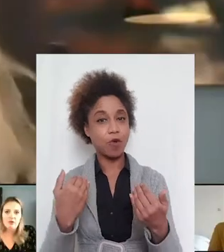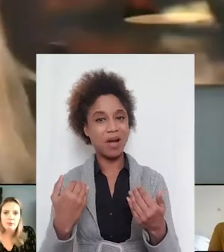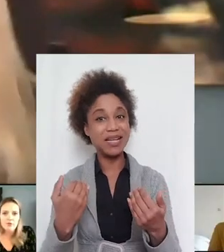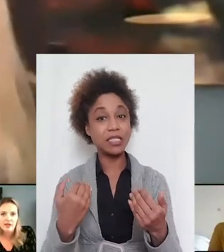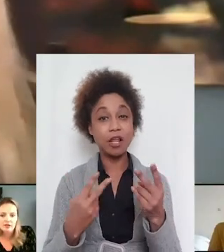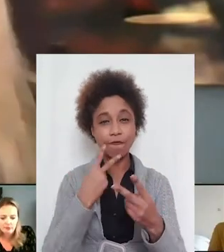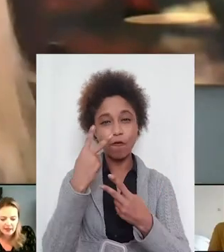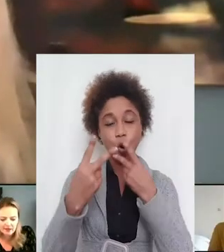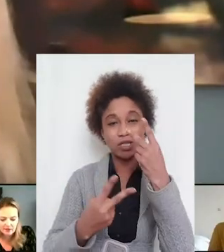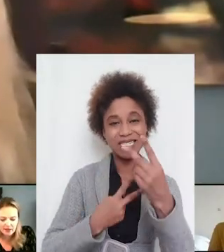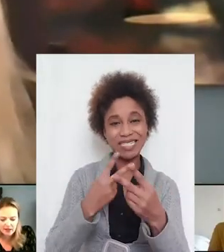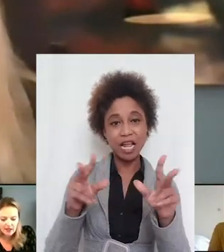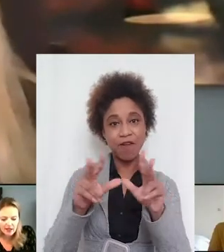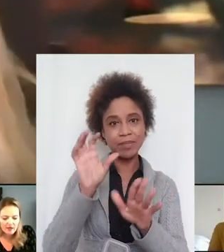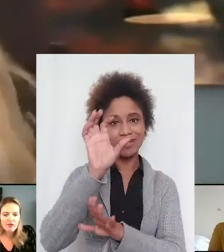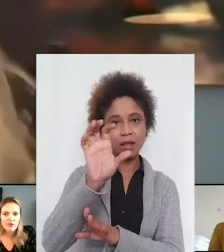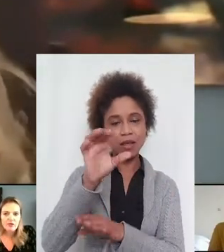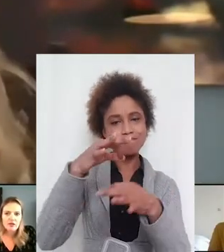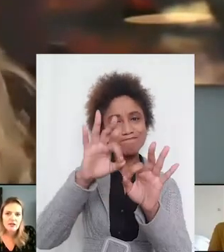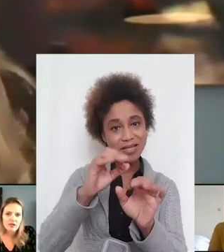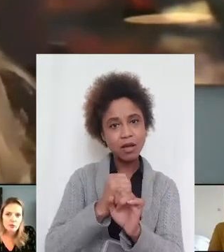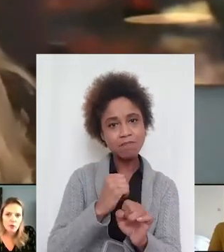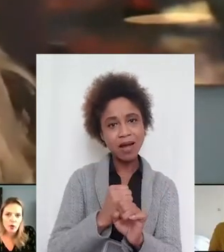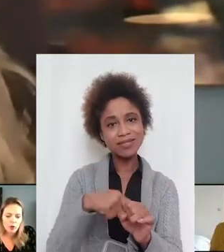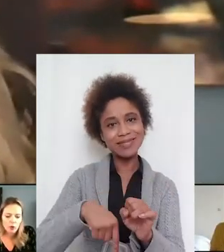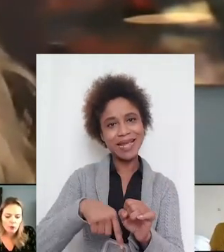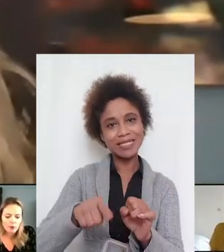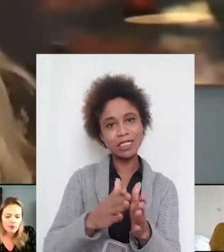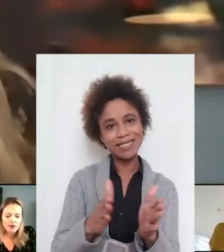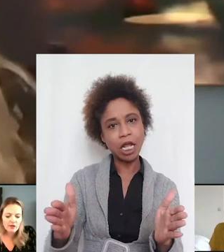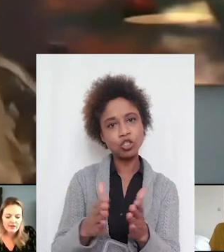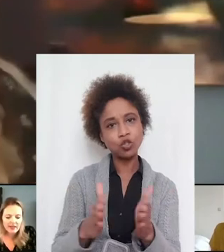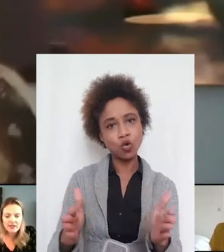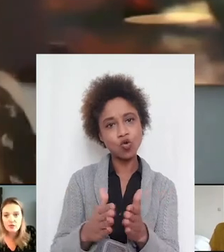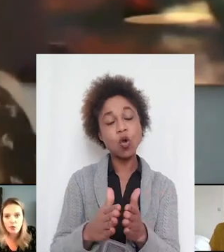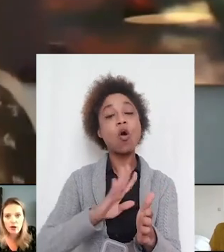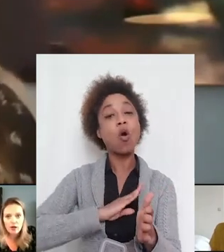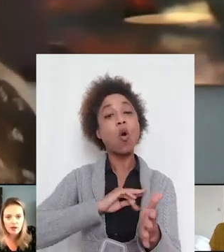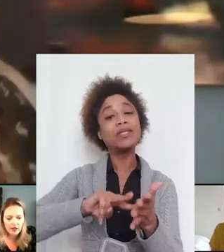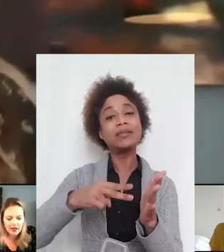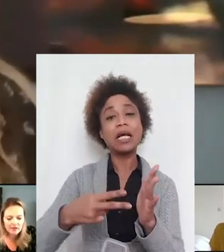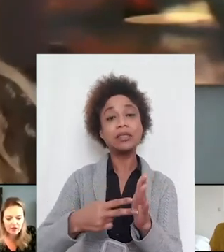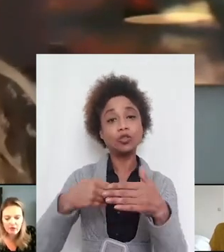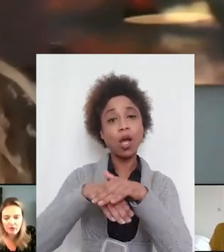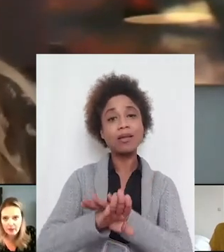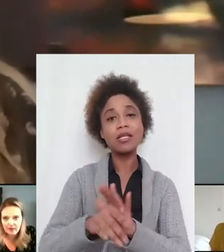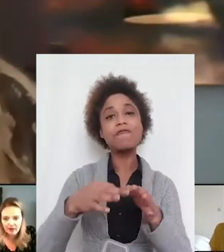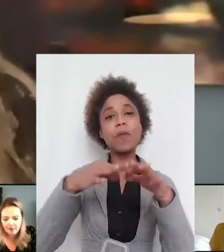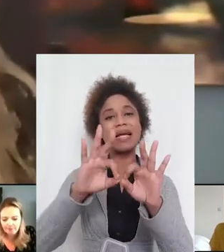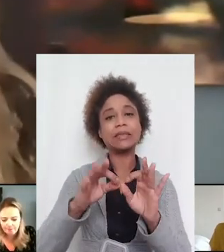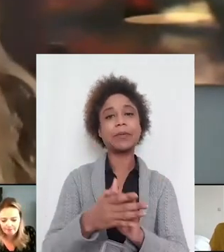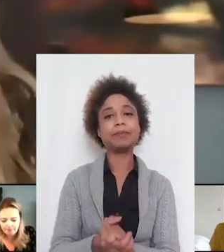de website verbeterd. En we starten dit seizoen ook om de technische toegankelijkheid te